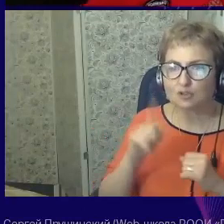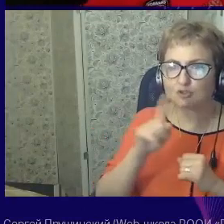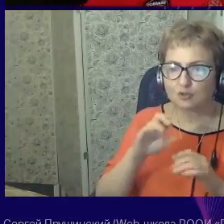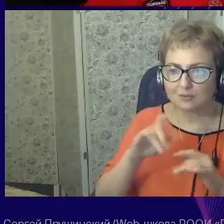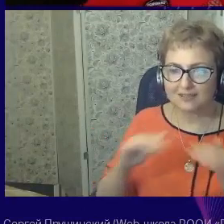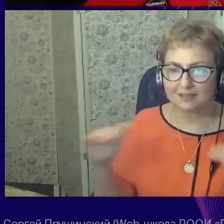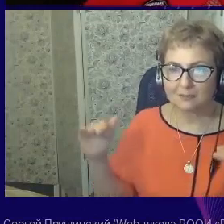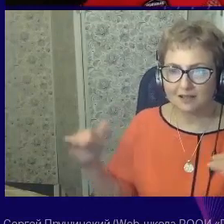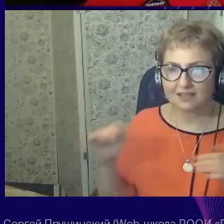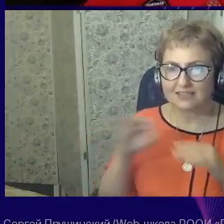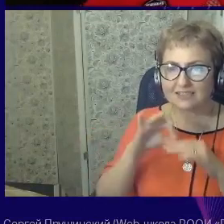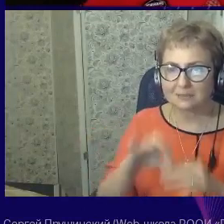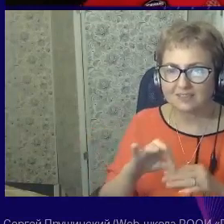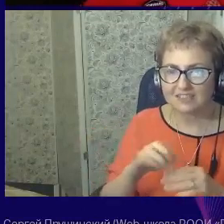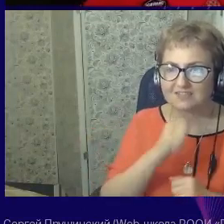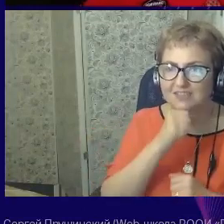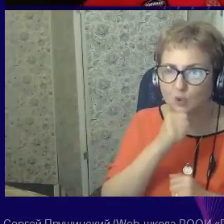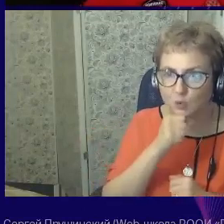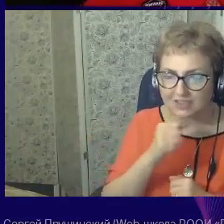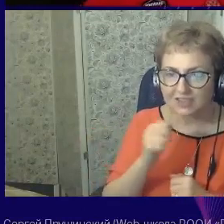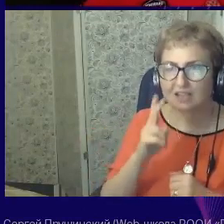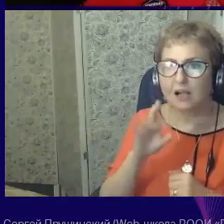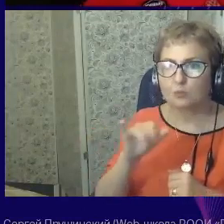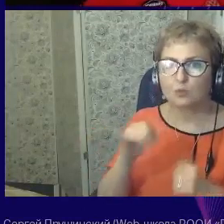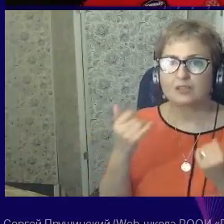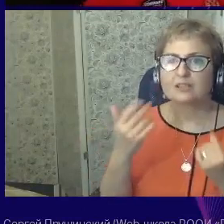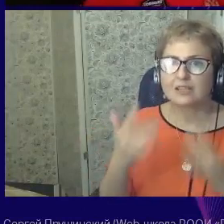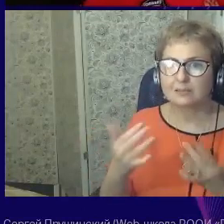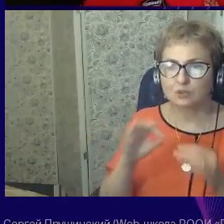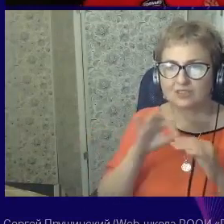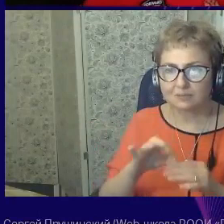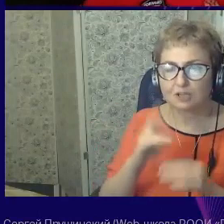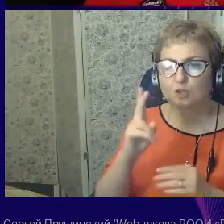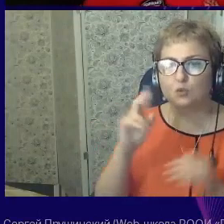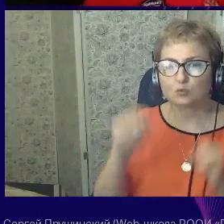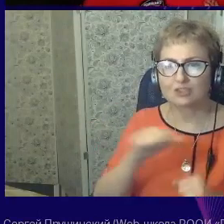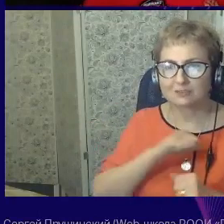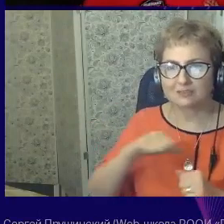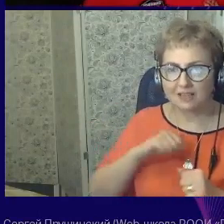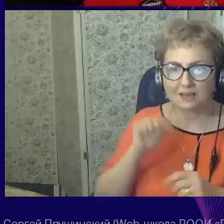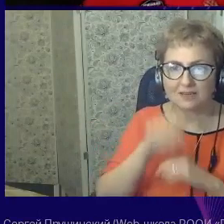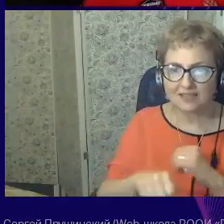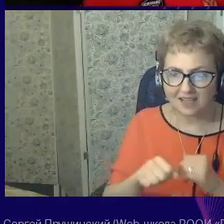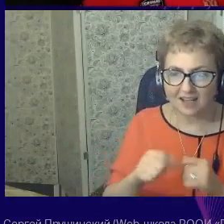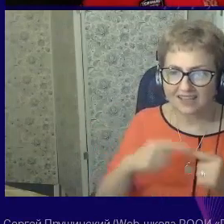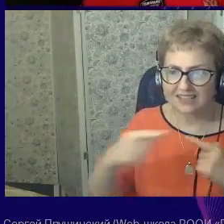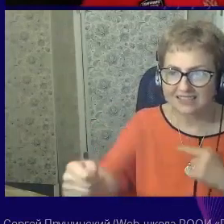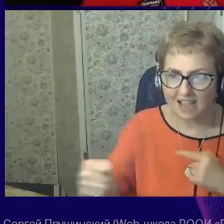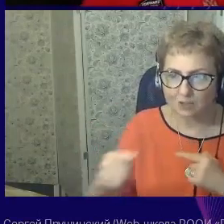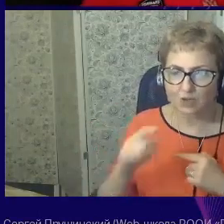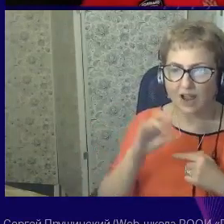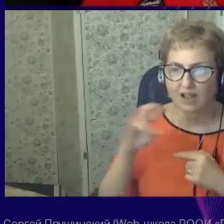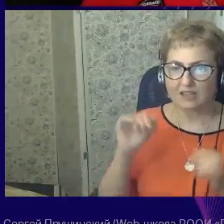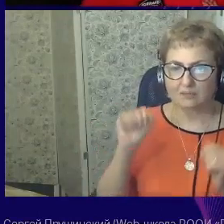ребят сопровождали взрослые, кому требуется сопровождение, кто может самостоятельно преодолеть дистанцию,